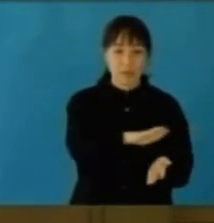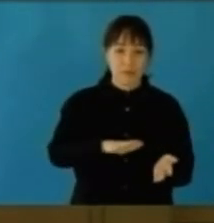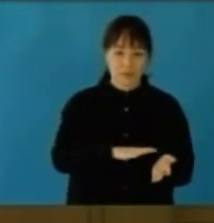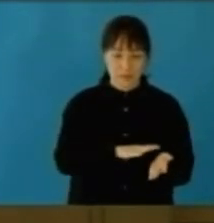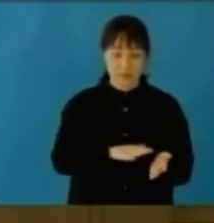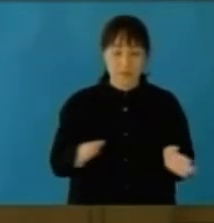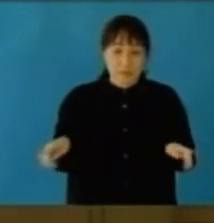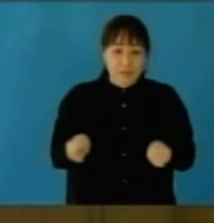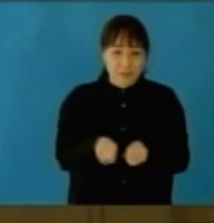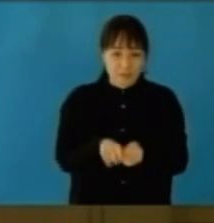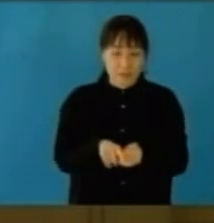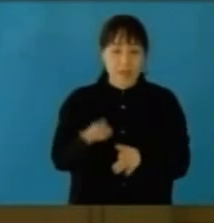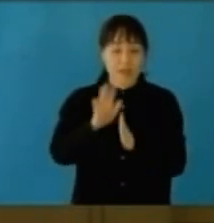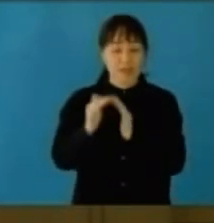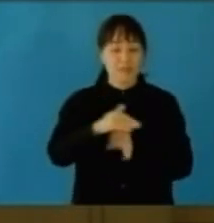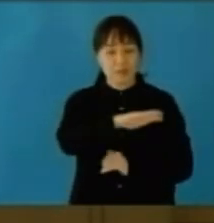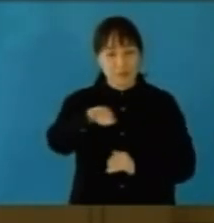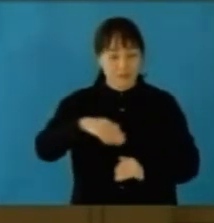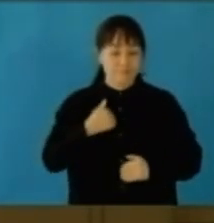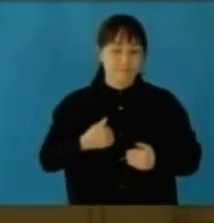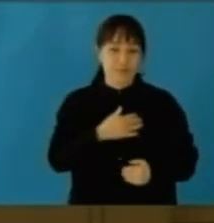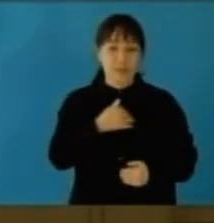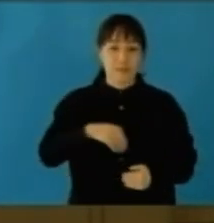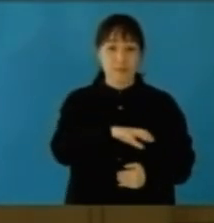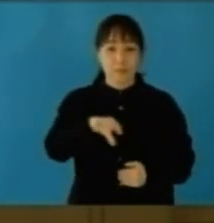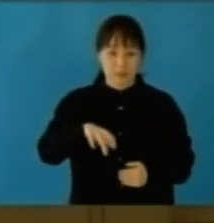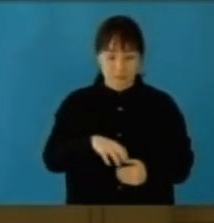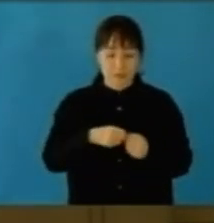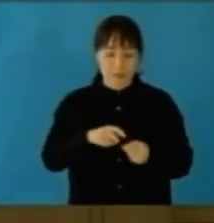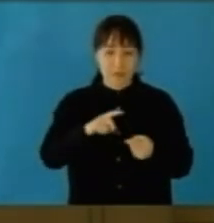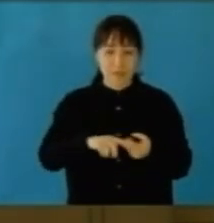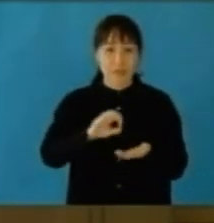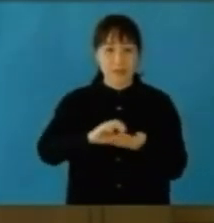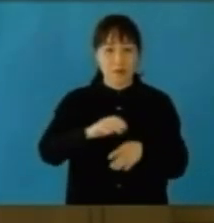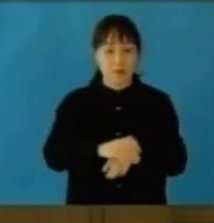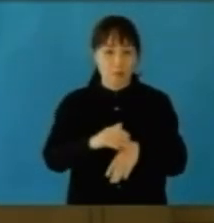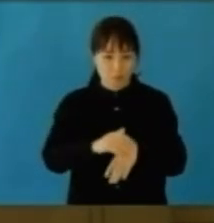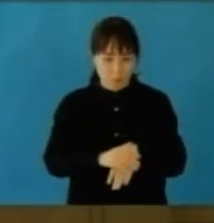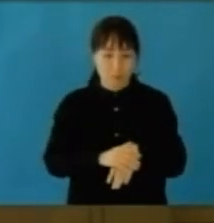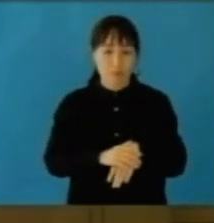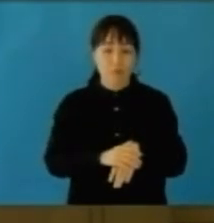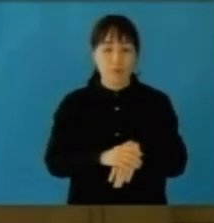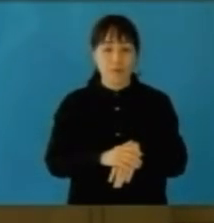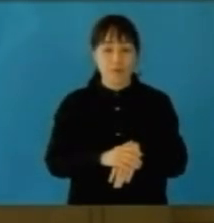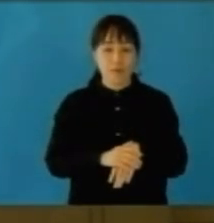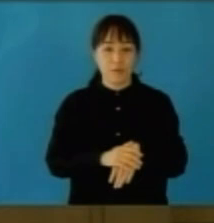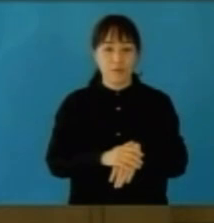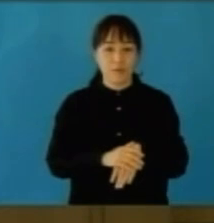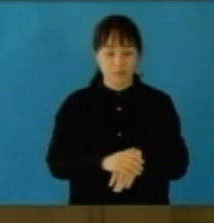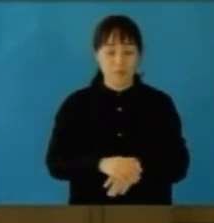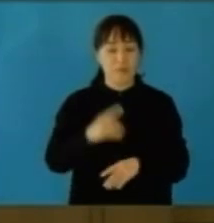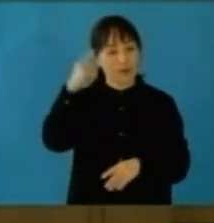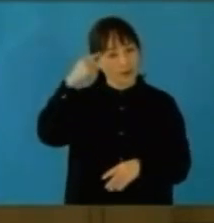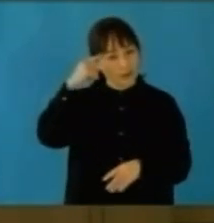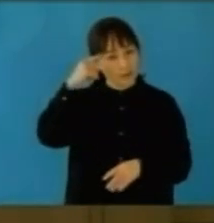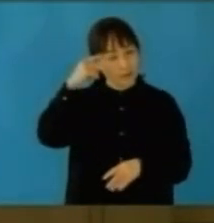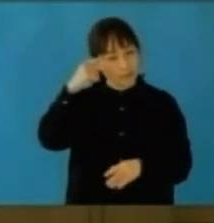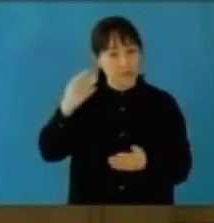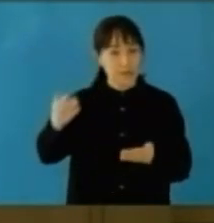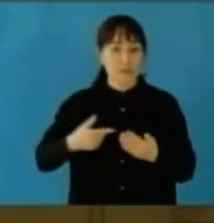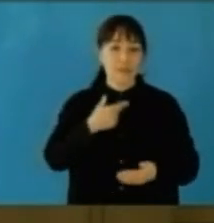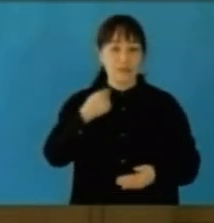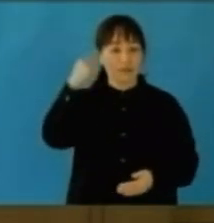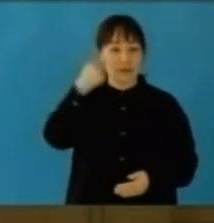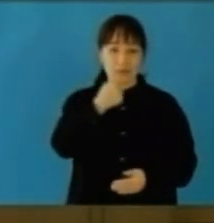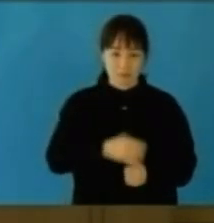県民に親しまれる空間となるよう、具体的な利活用の考え方について検討を行っていただきたいと考え